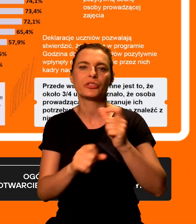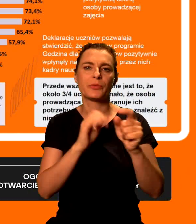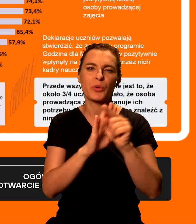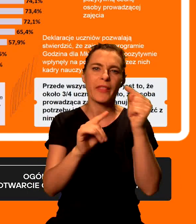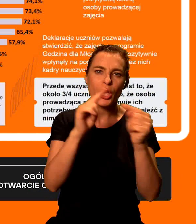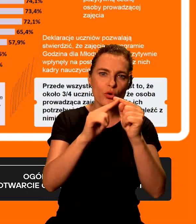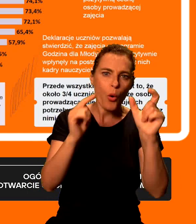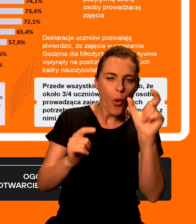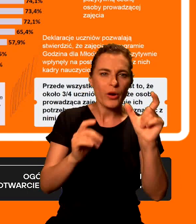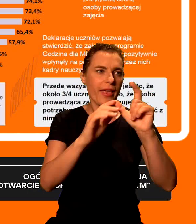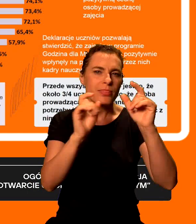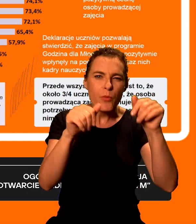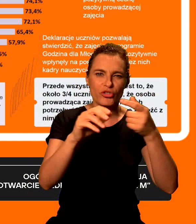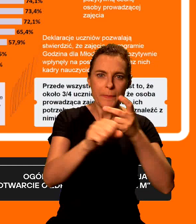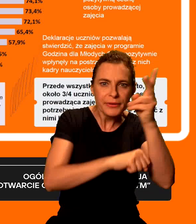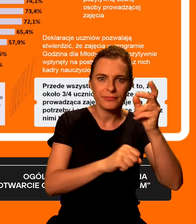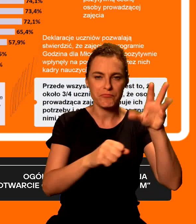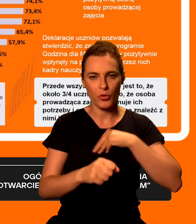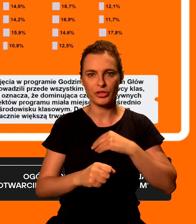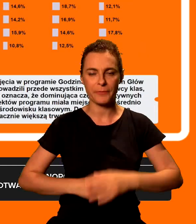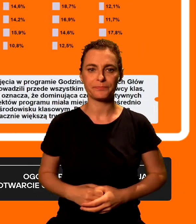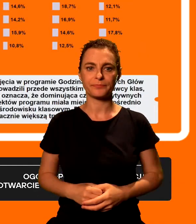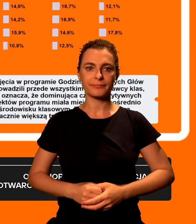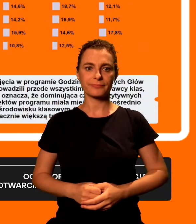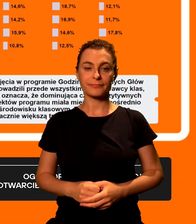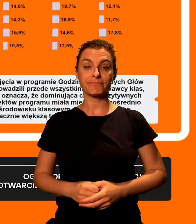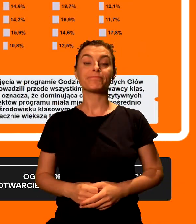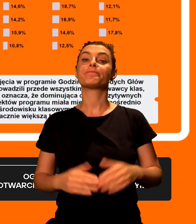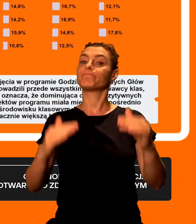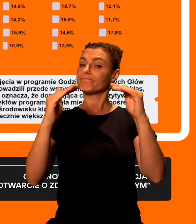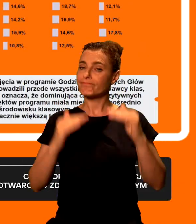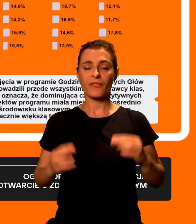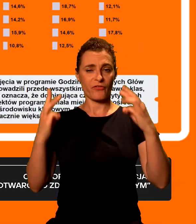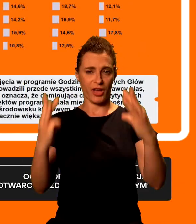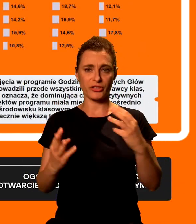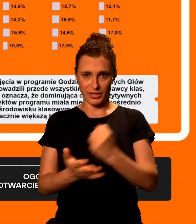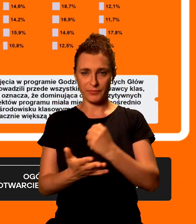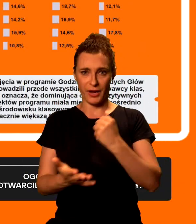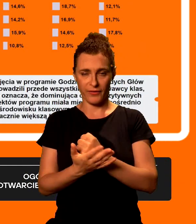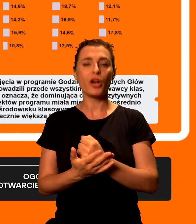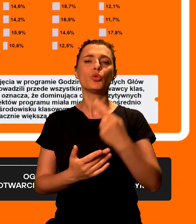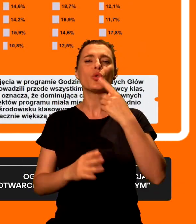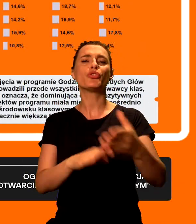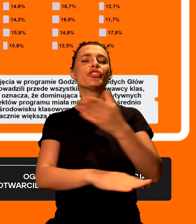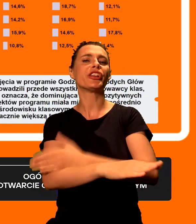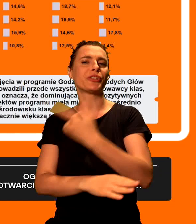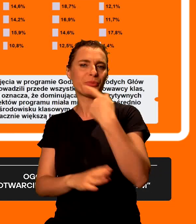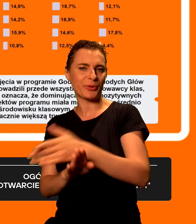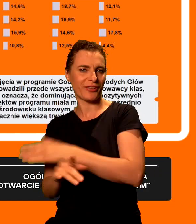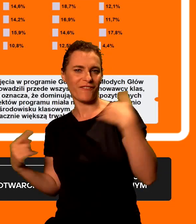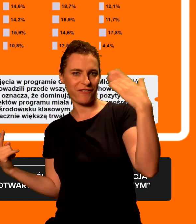okienko, przez które można się było do nich dostać. I kolejna bardzo ważna rzecz, i to jest ta siła, o której już mówiły przede